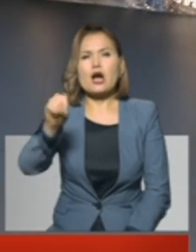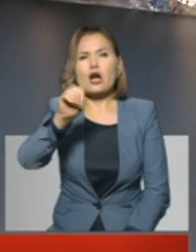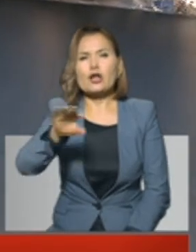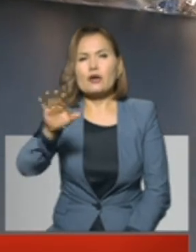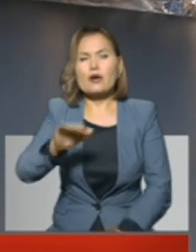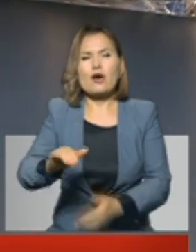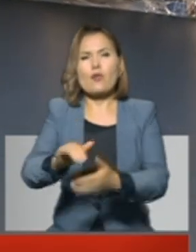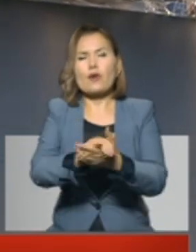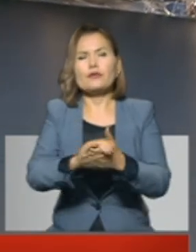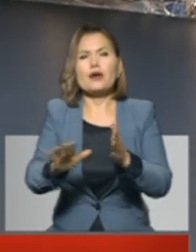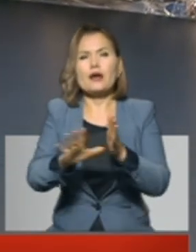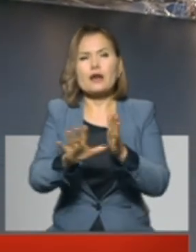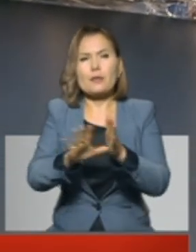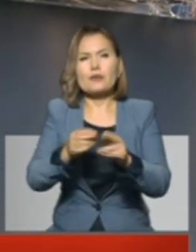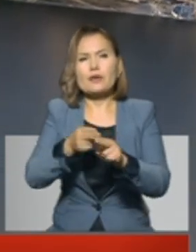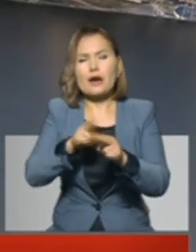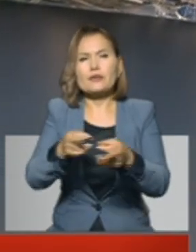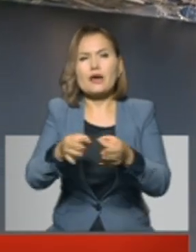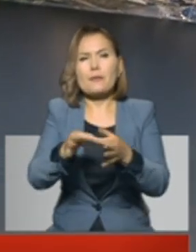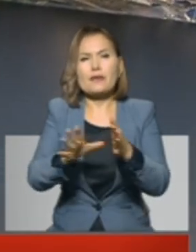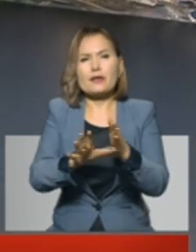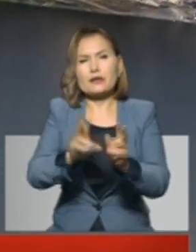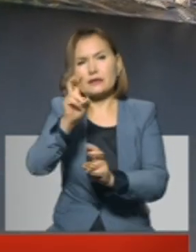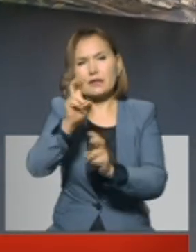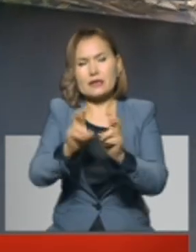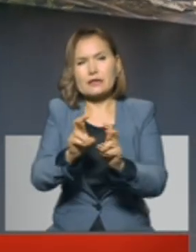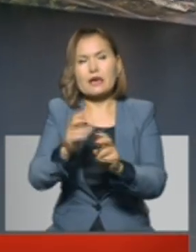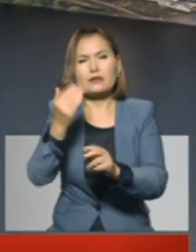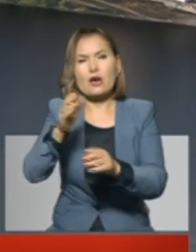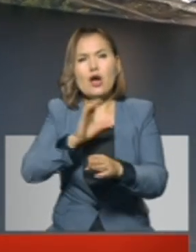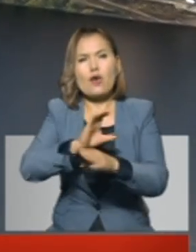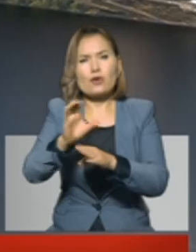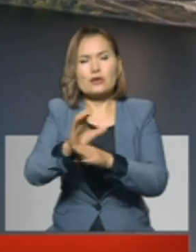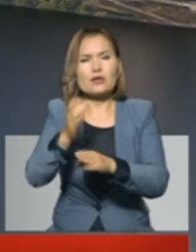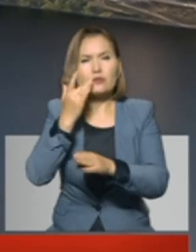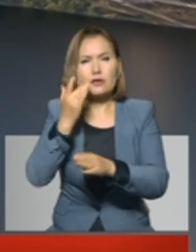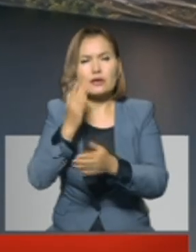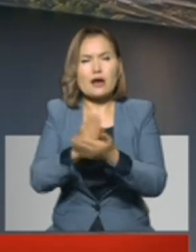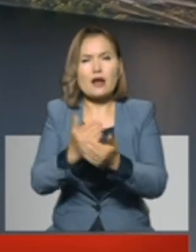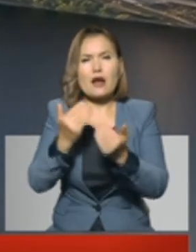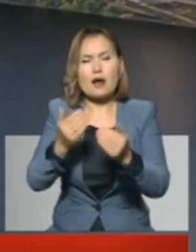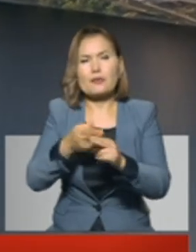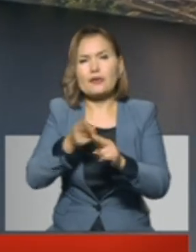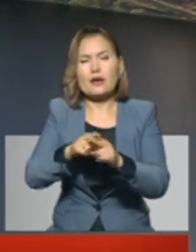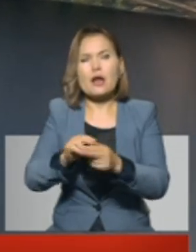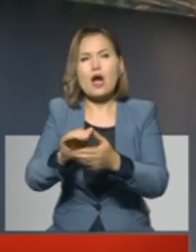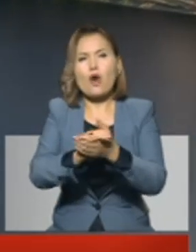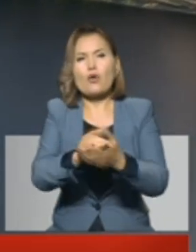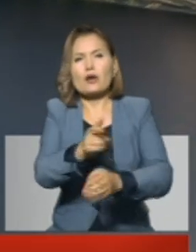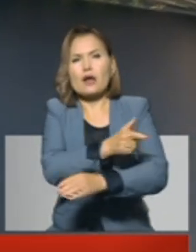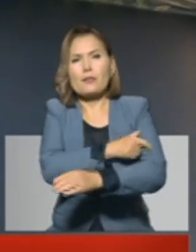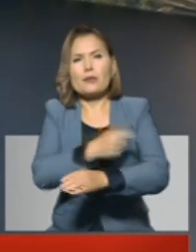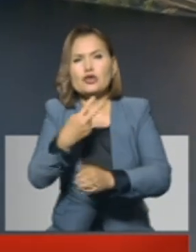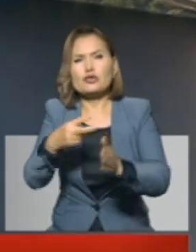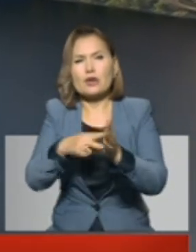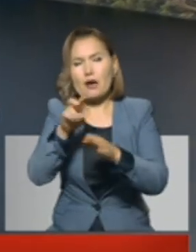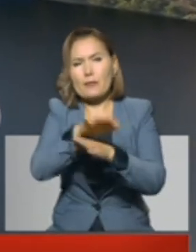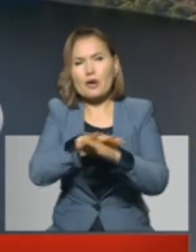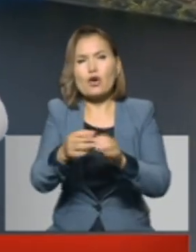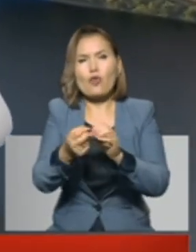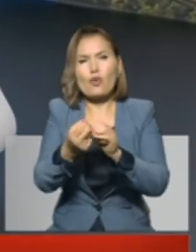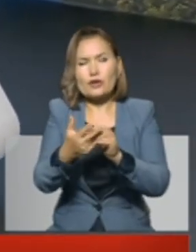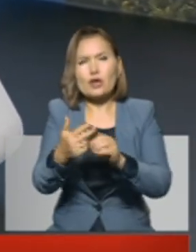Еуроодақта энергияның төрттен бір бөлігі атом электр станцияларында өндіріледі. Қазір одаққа мүше 27 елдің